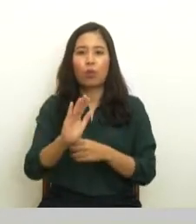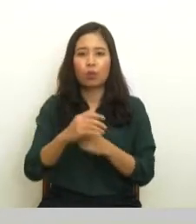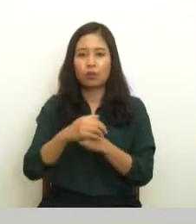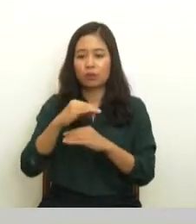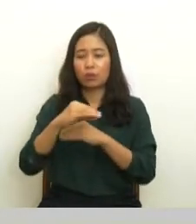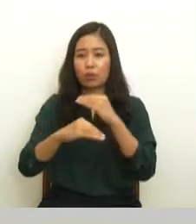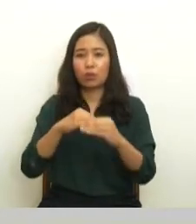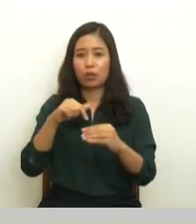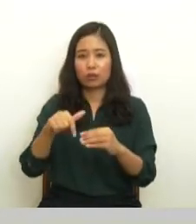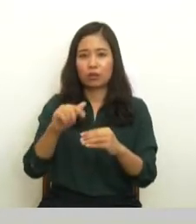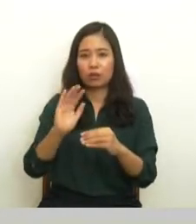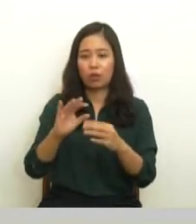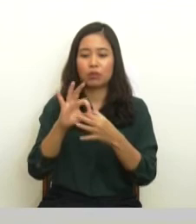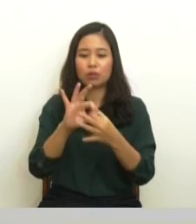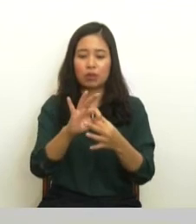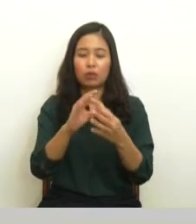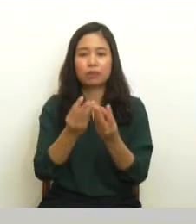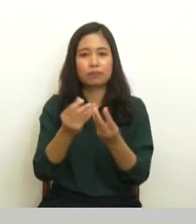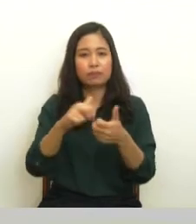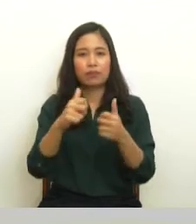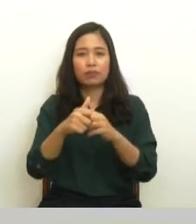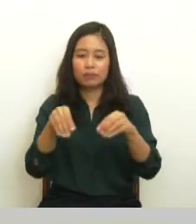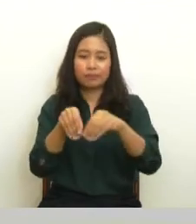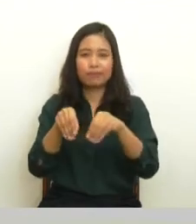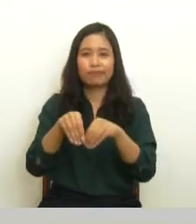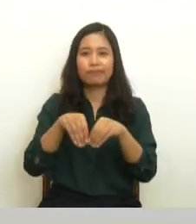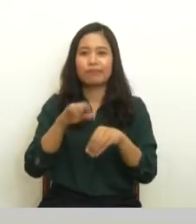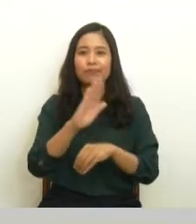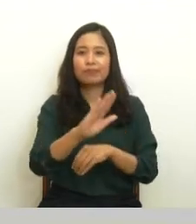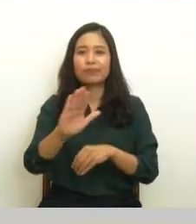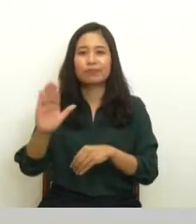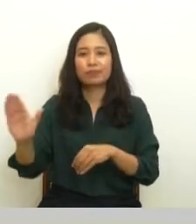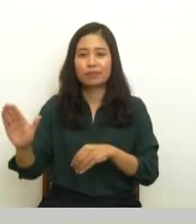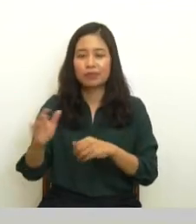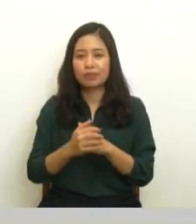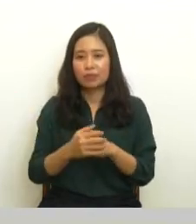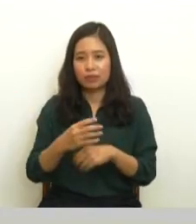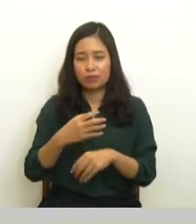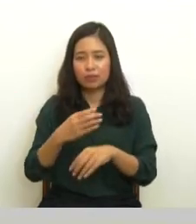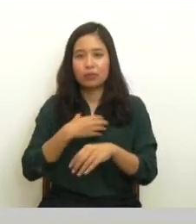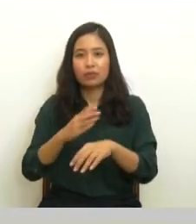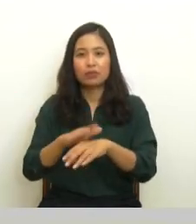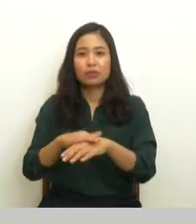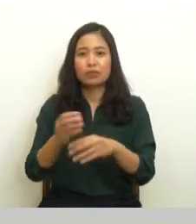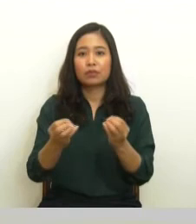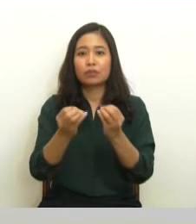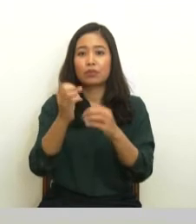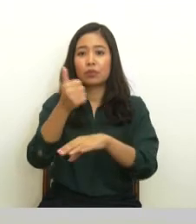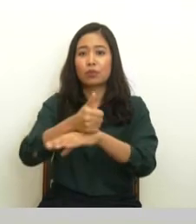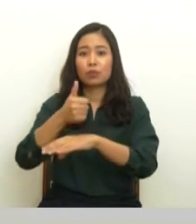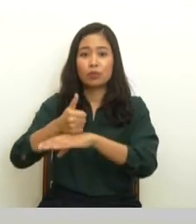ี่เกี่ยวของกบริบท รวบปัหาใกล ๆ ตัวของเขาดังนั้นเนี่ยก็อยากจะส่งเสรม ให้ทานผู้วริหารเ